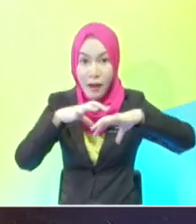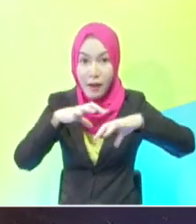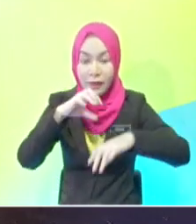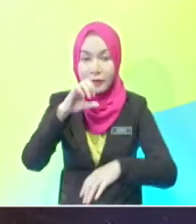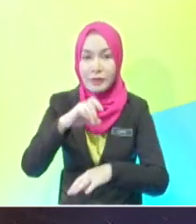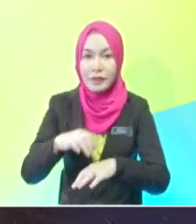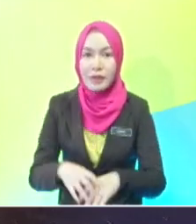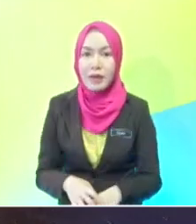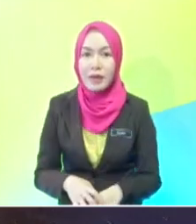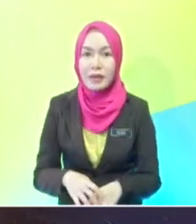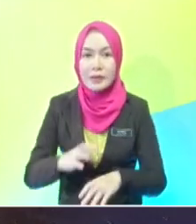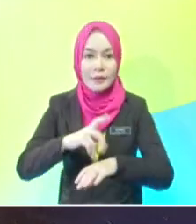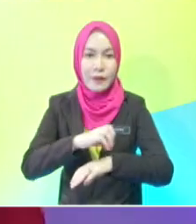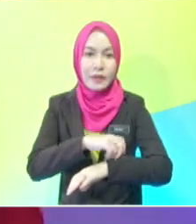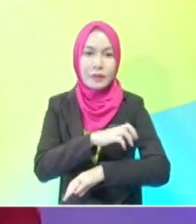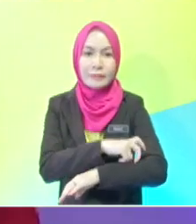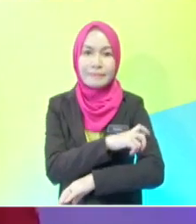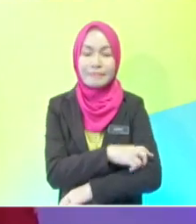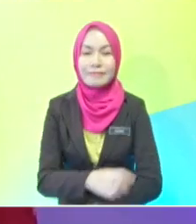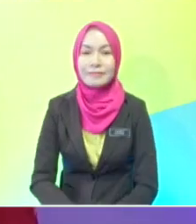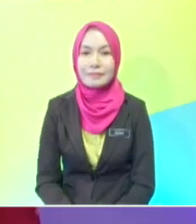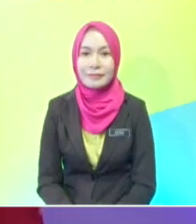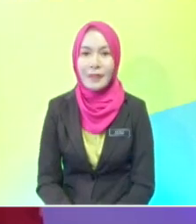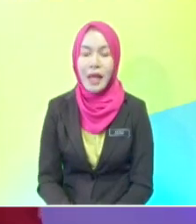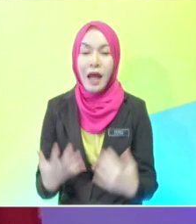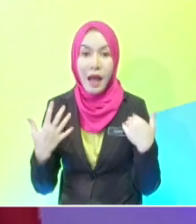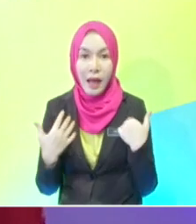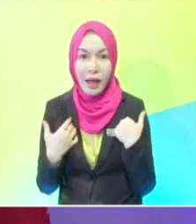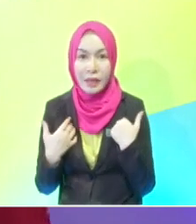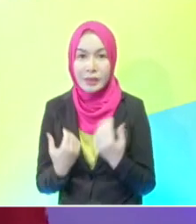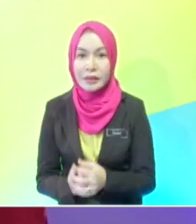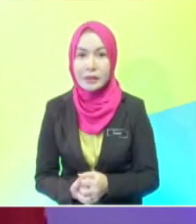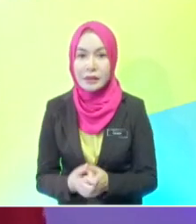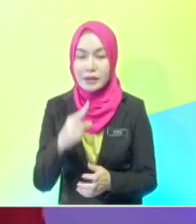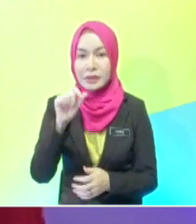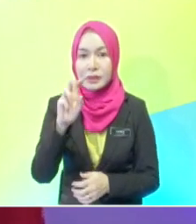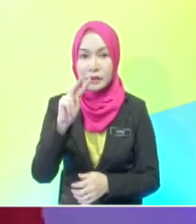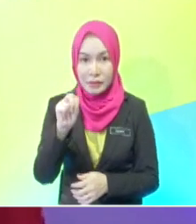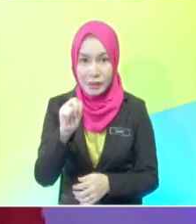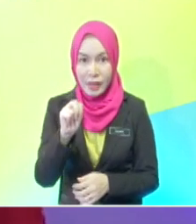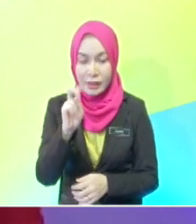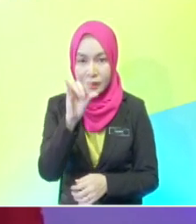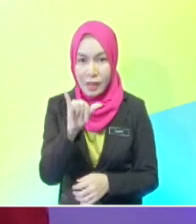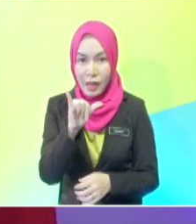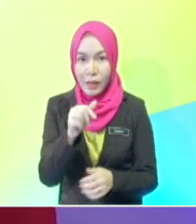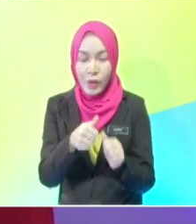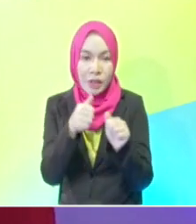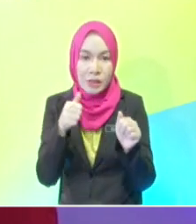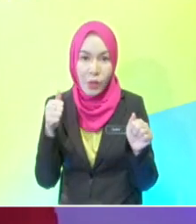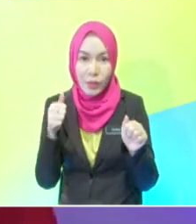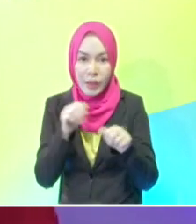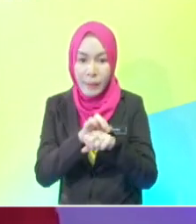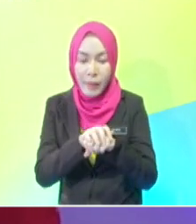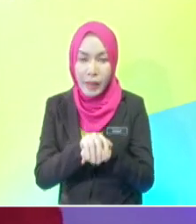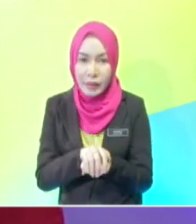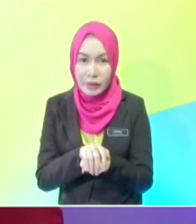terhadap serangga maksudnya ada dia udah ada yang boleh ada setengah tuh contoh kita bagi contoh di sini